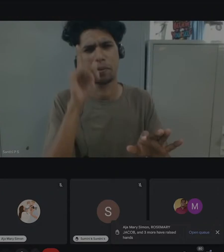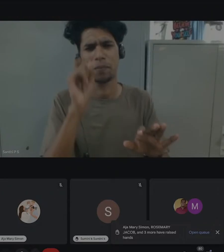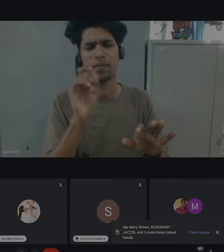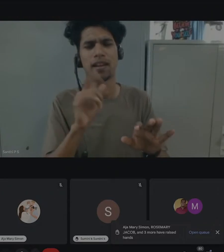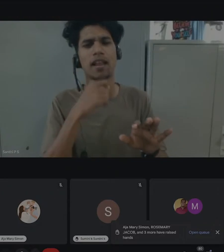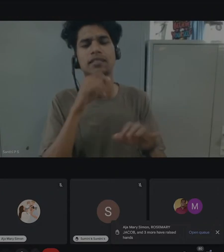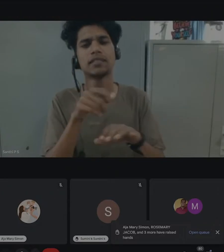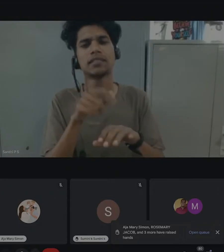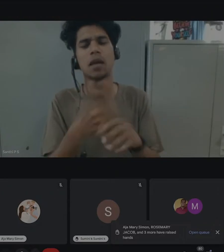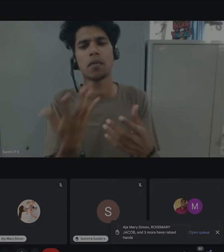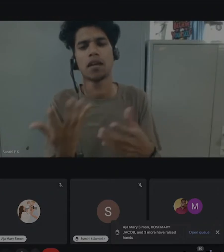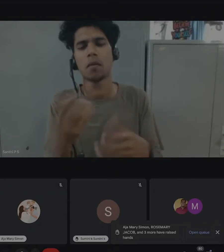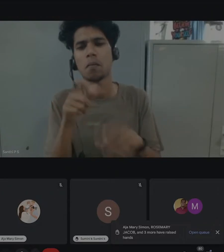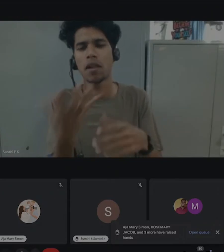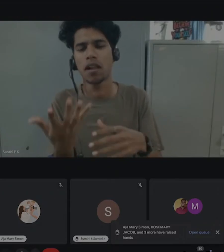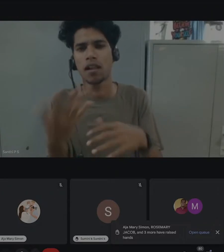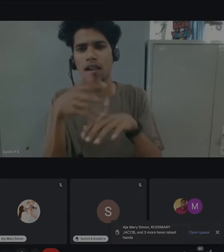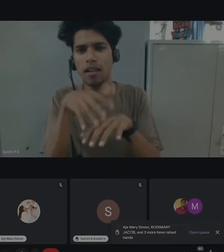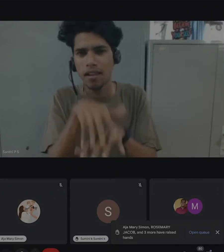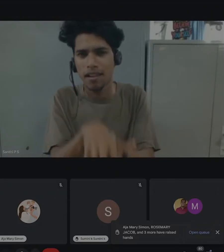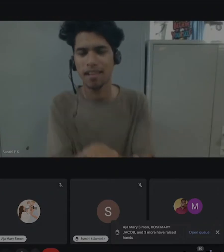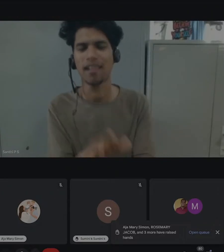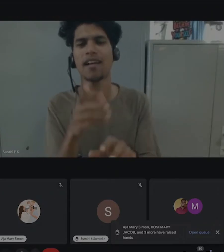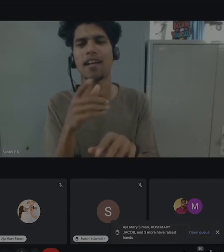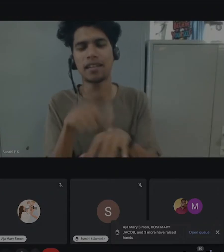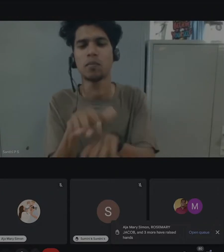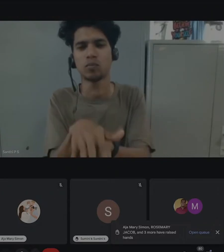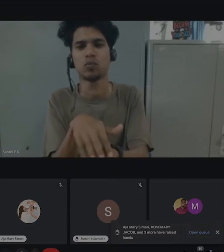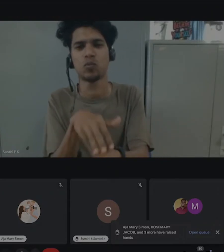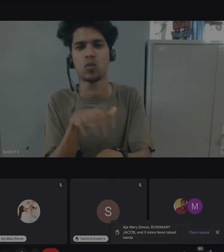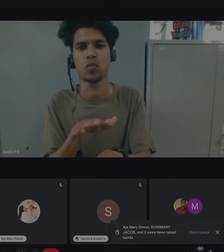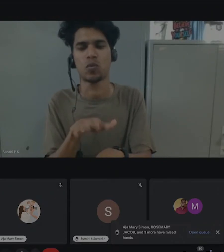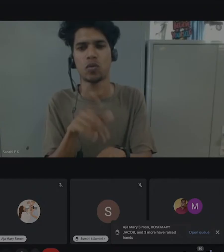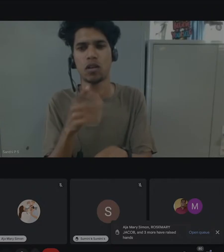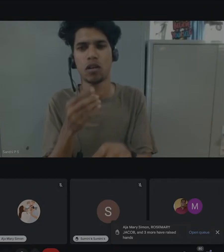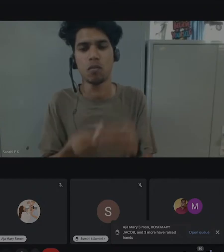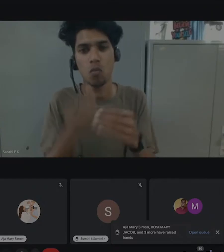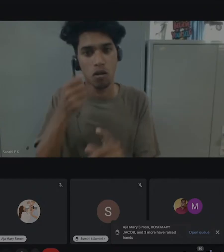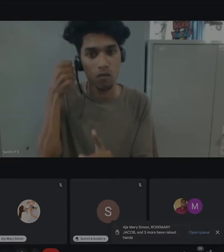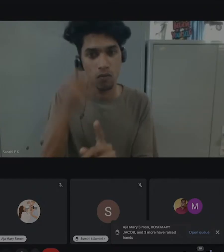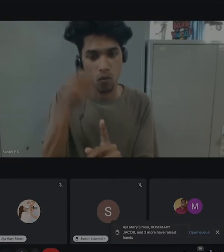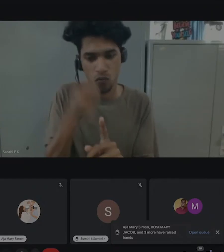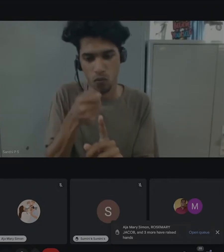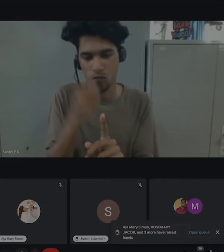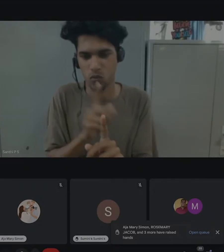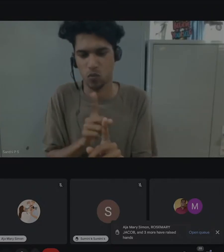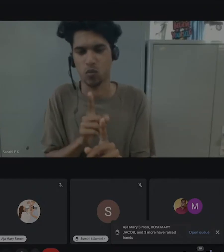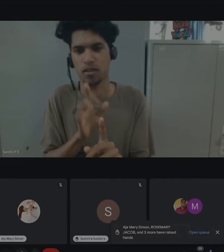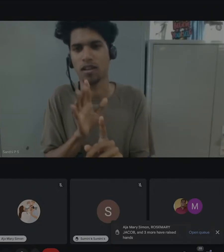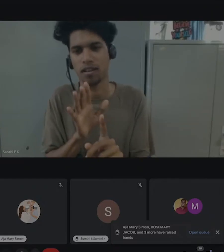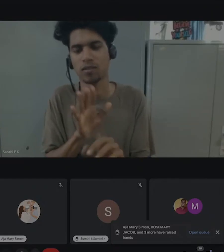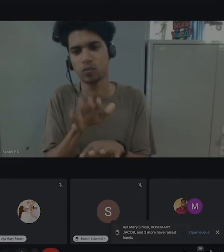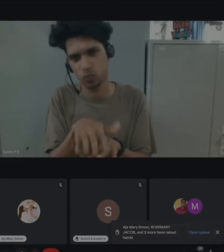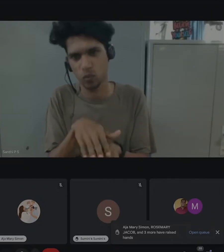ഇടപഴകി വരാനൊക്കെ സമയമെടുക്കും. അതുകൊണ്ട് അത് കൂടുതൽ ഫോഴ്സ് ചെയ്യാൻ നിൽക്കരുത്. പതിയെ പതിയെ. ഓക്കെ.